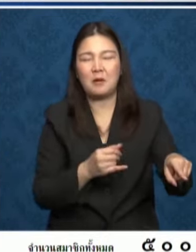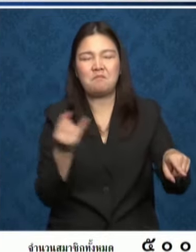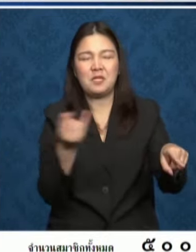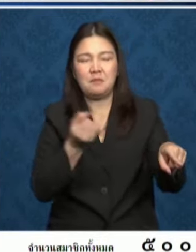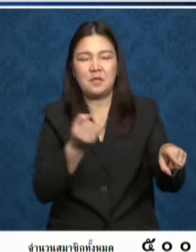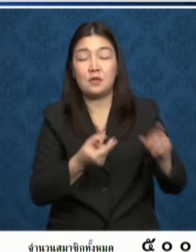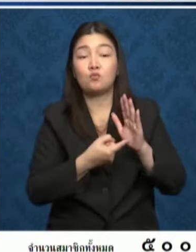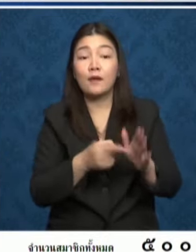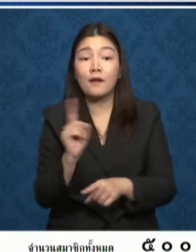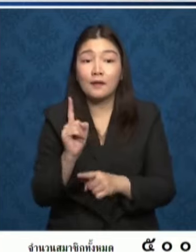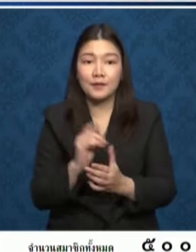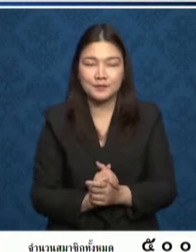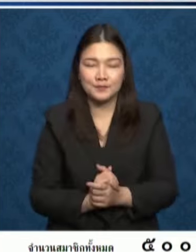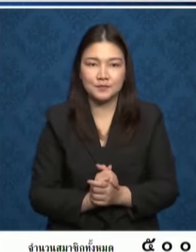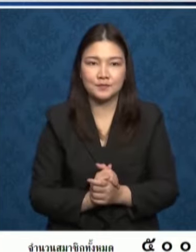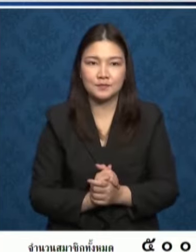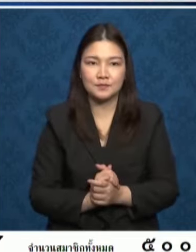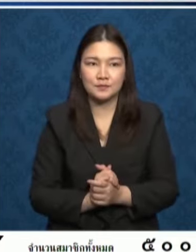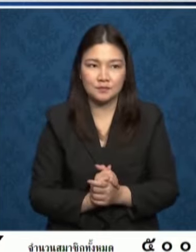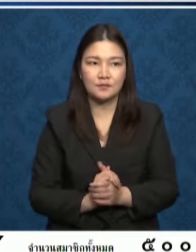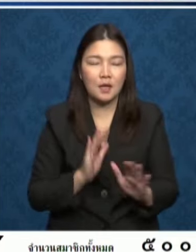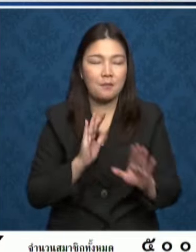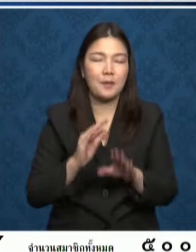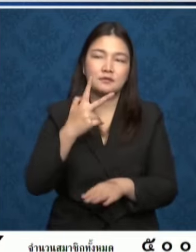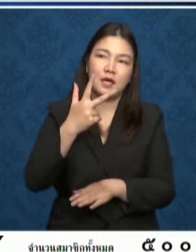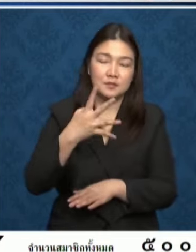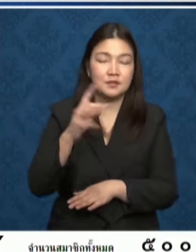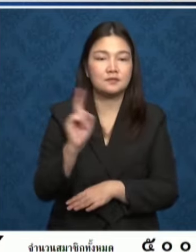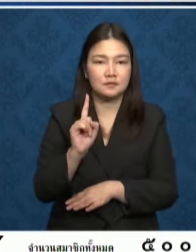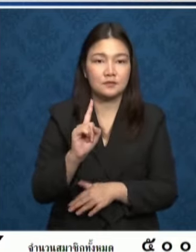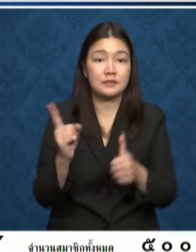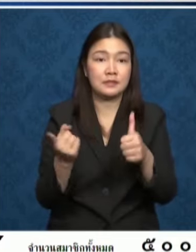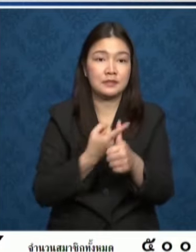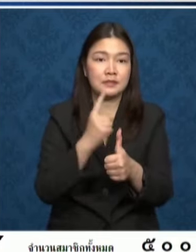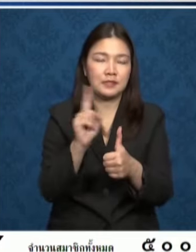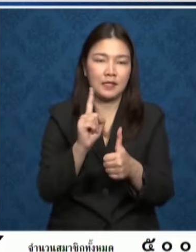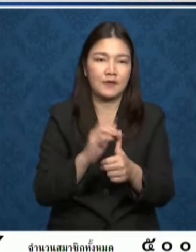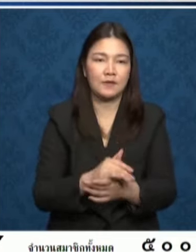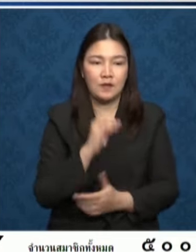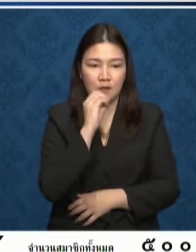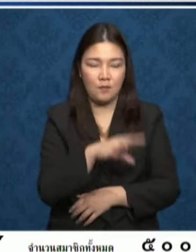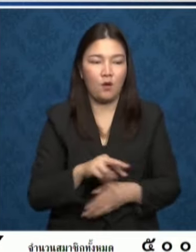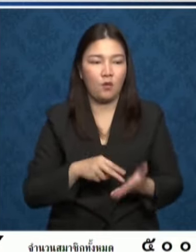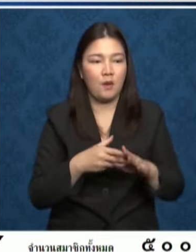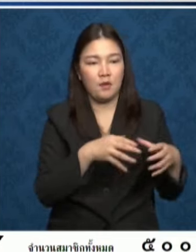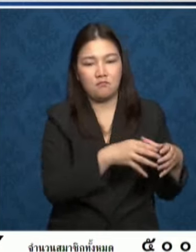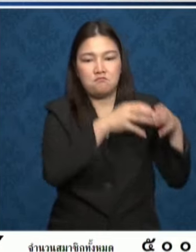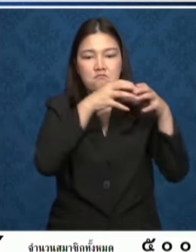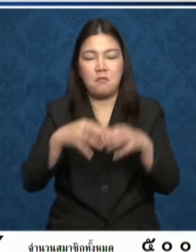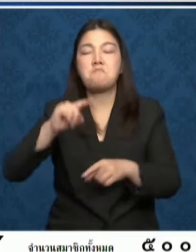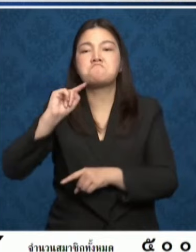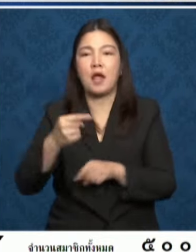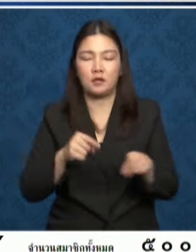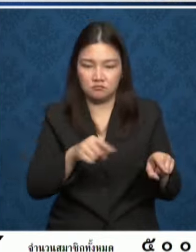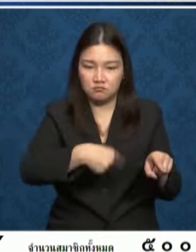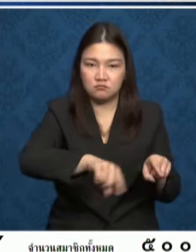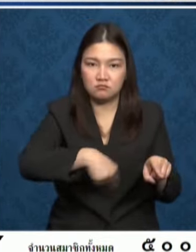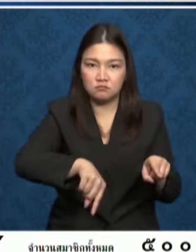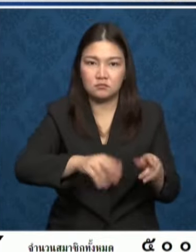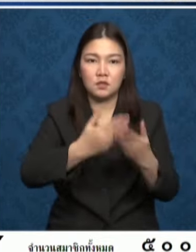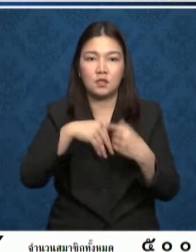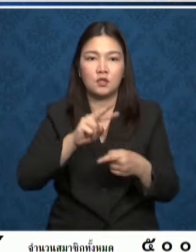มีอะไรบ้างอย่างน้อยที่สุด 3-4ประการนะครับประการที่ 1ก็คืออพยพเข้ามาใหม่ประการที่